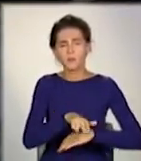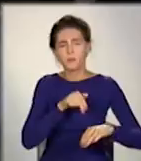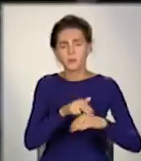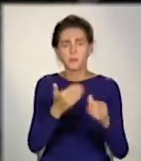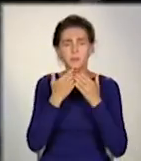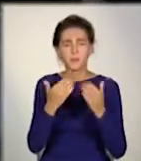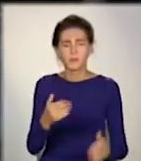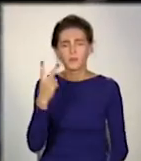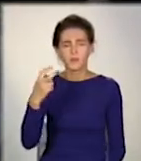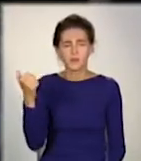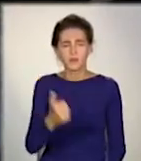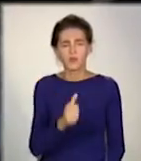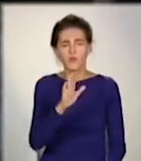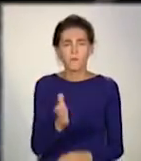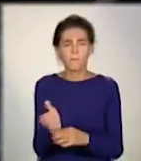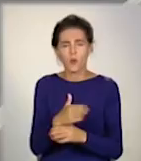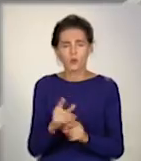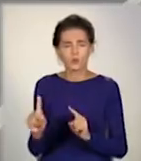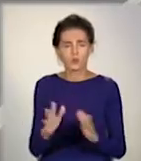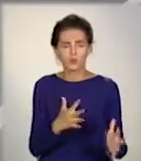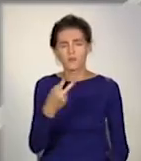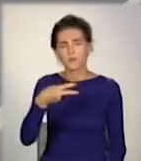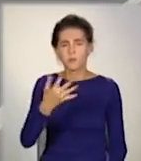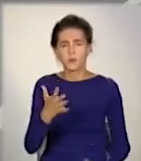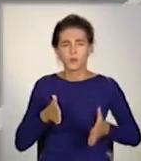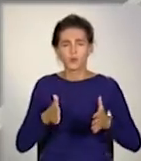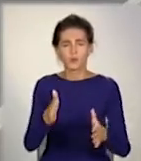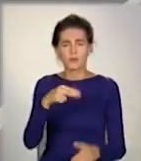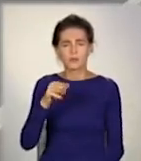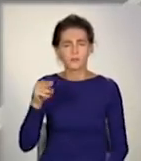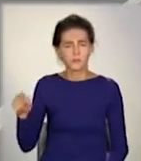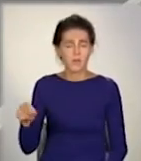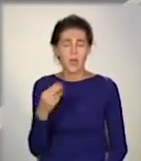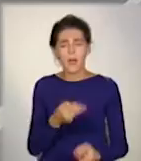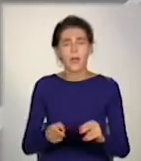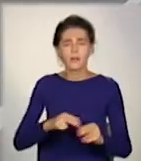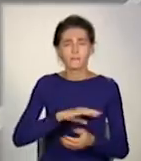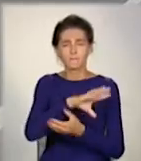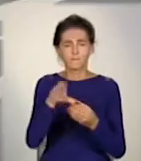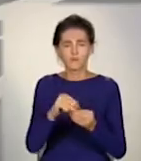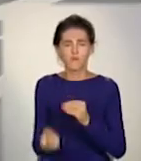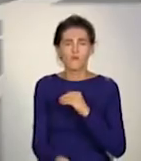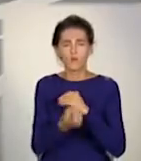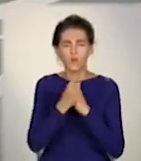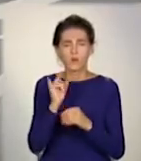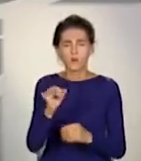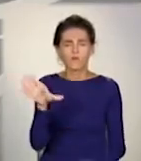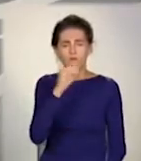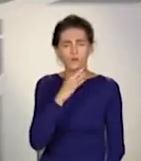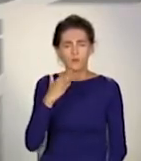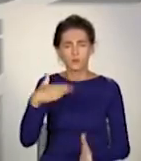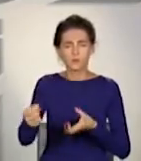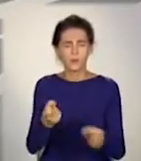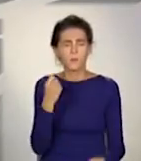за останні два тижні у Маріуполі сталося 25 дорожньо-транспортних пригод. Стільки ж виявили керманичів на підпитку.